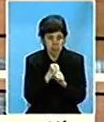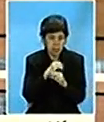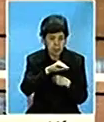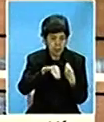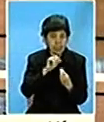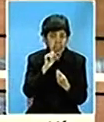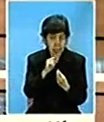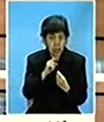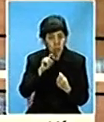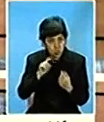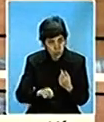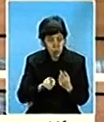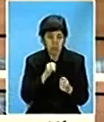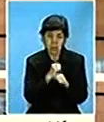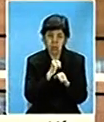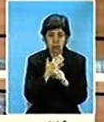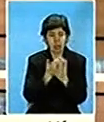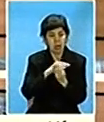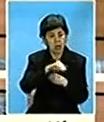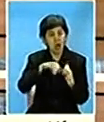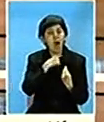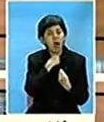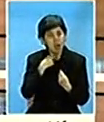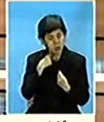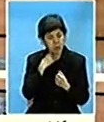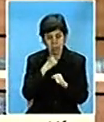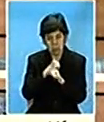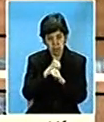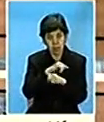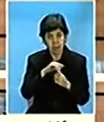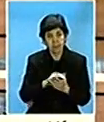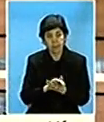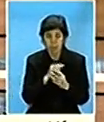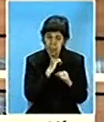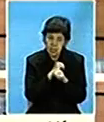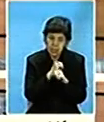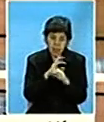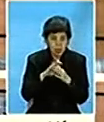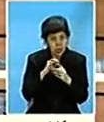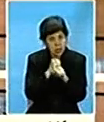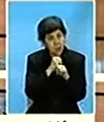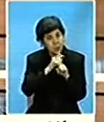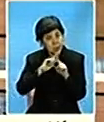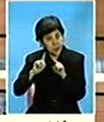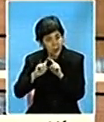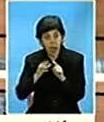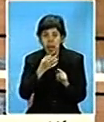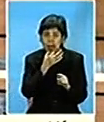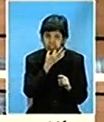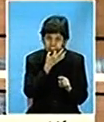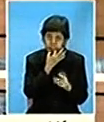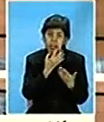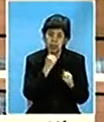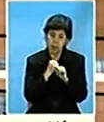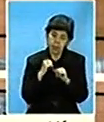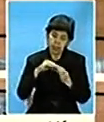กิจนั้นจะต้องใช้ระบบขาดดุลเพื่อกระตุ้นการสร้างงานการสร้างอาชีพการ